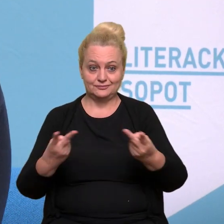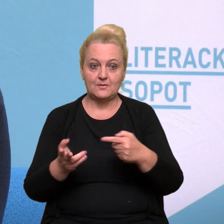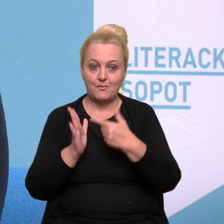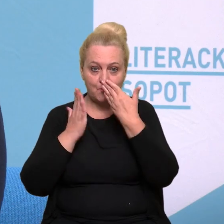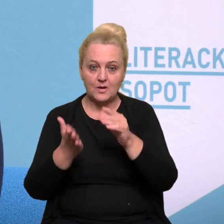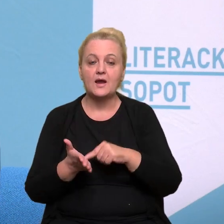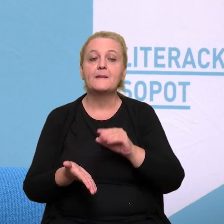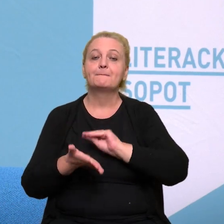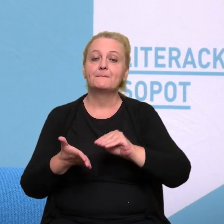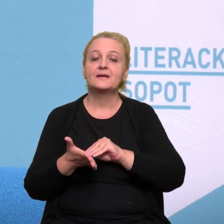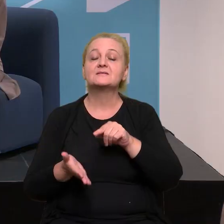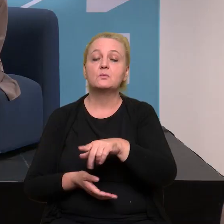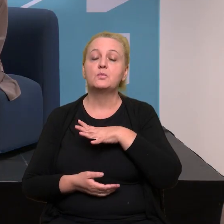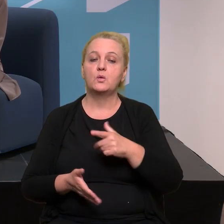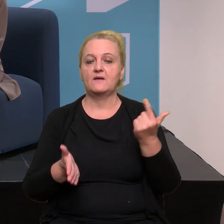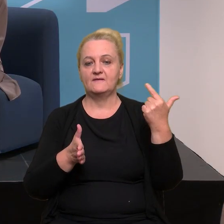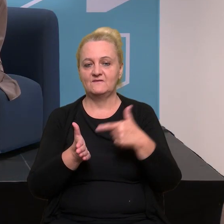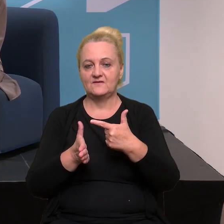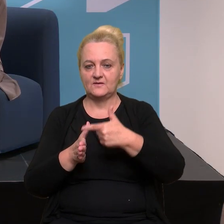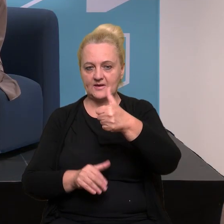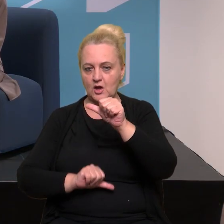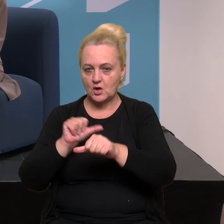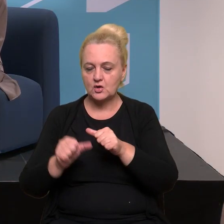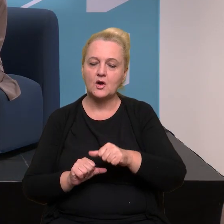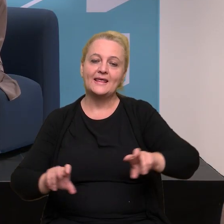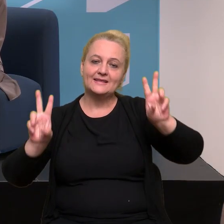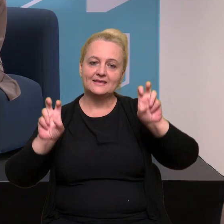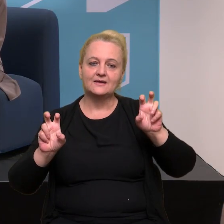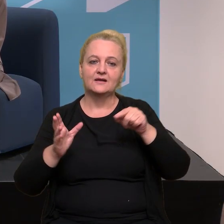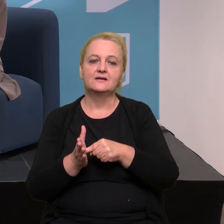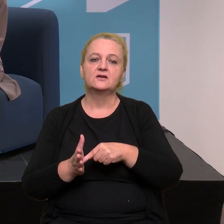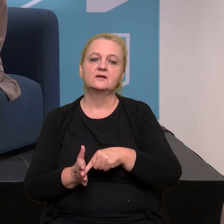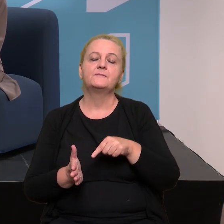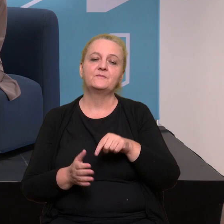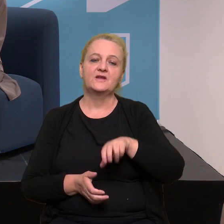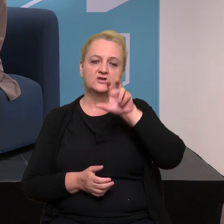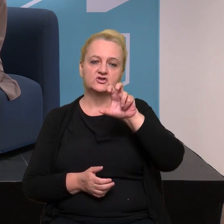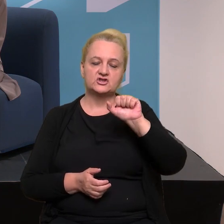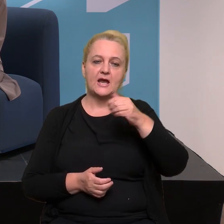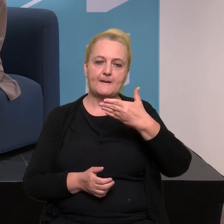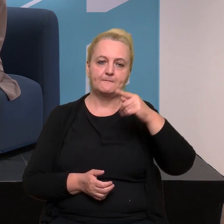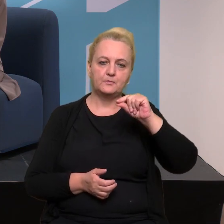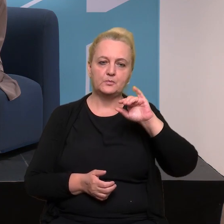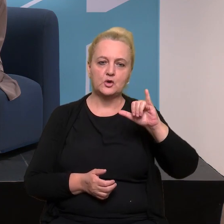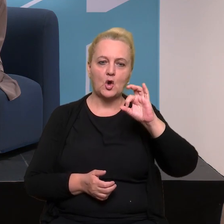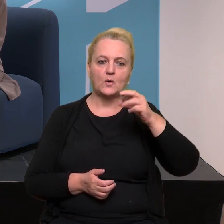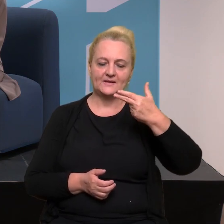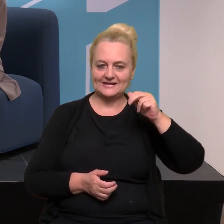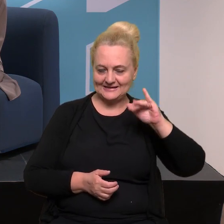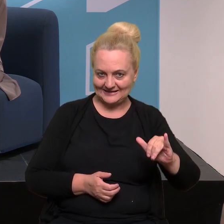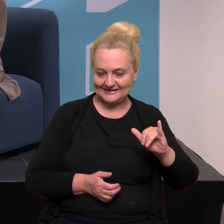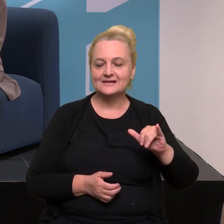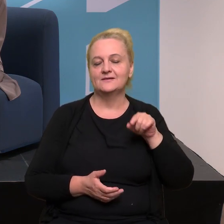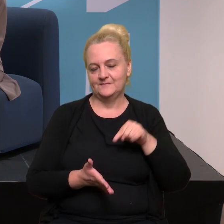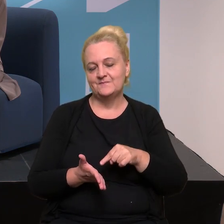prezentujemy, napisała w 2021 roku pod tytułem Spitzenreiterinnen. W polskim tłumaczeniu Zofii Sucharskiej są